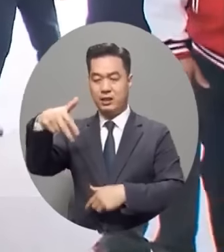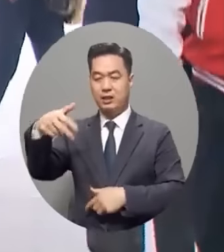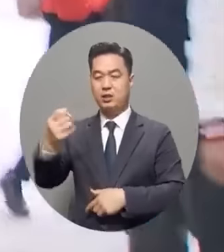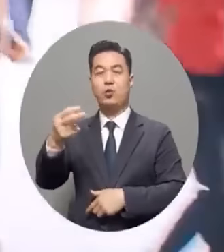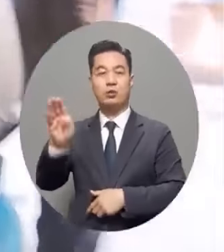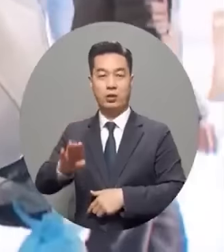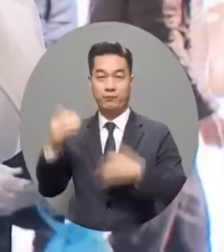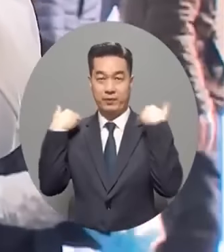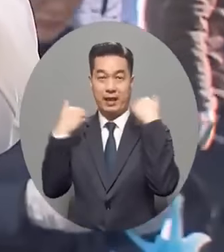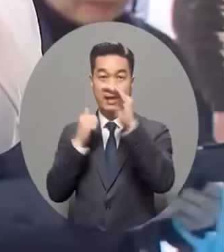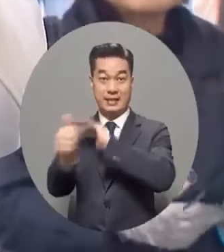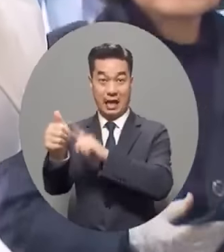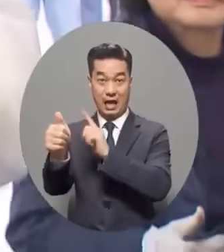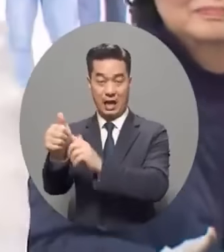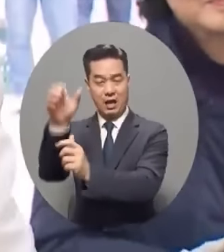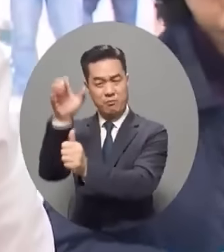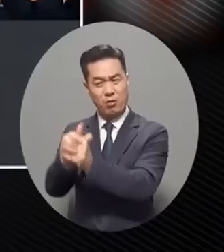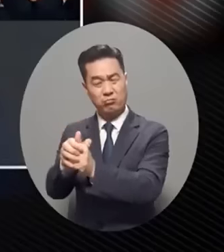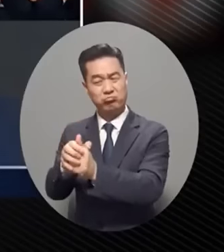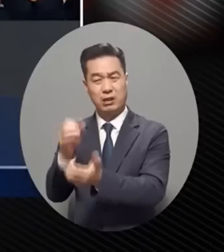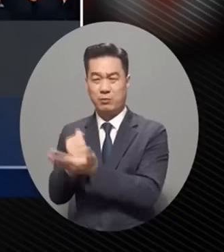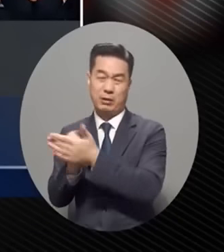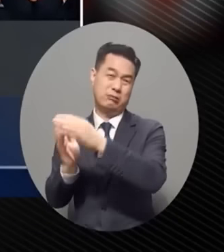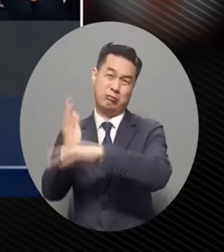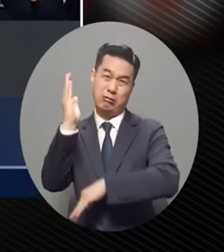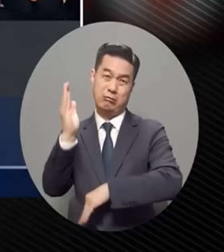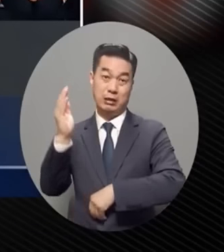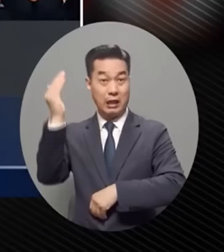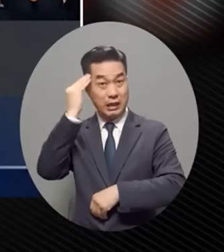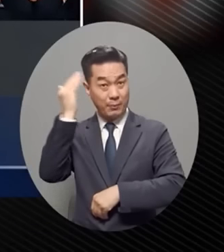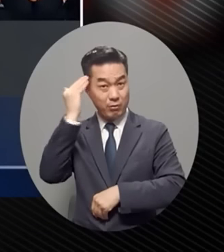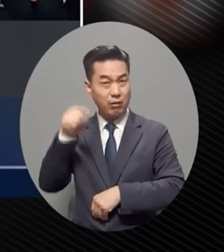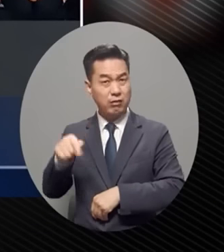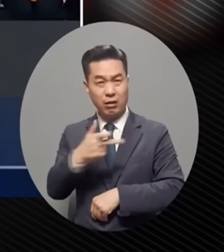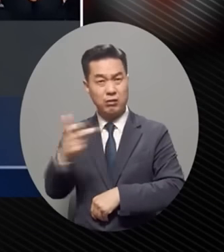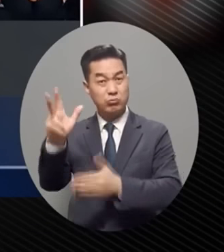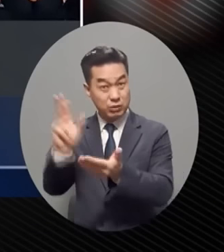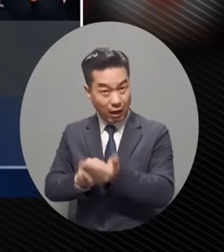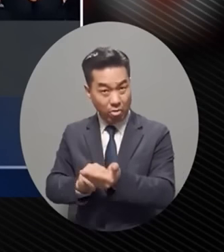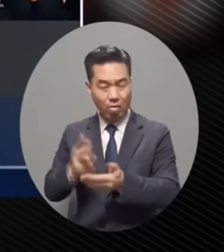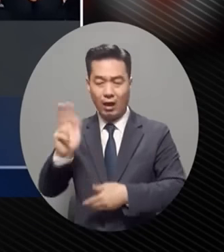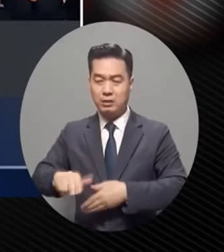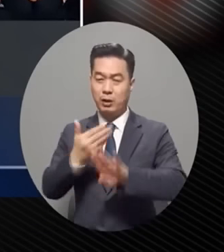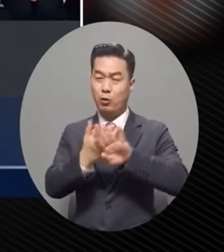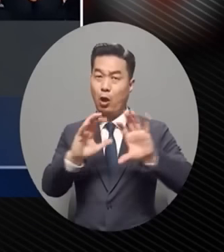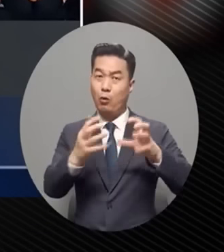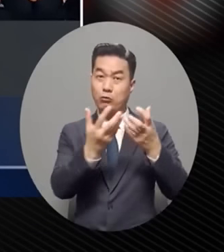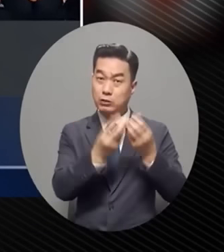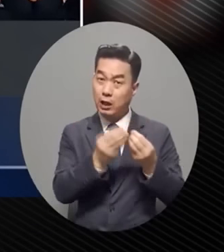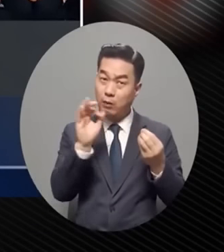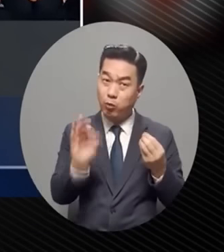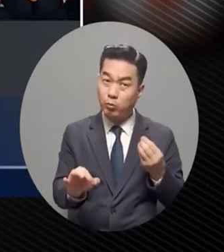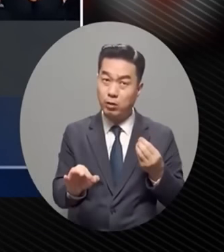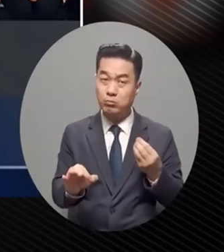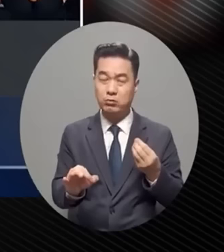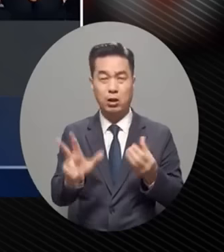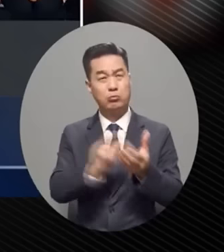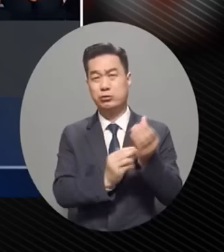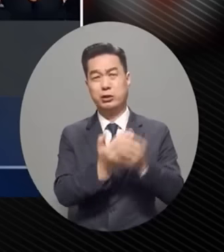받고 있다며 방어했습니다. 대한민국에서는 그거의 큰 이슈지만 사실 외국 사례 같으면 이슈도 안